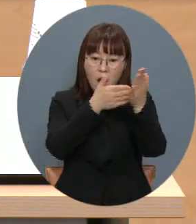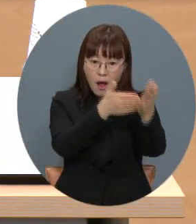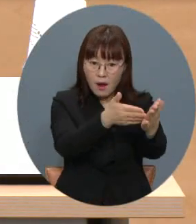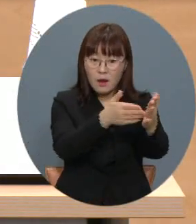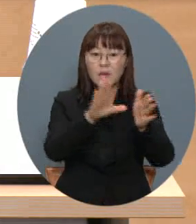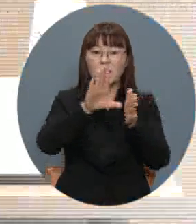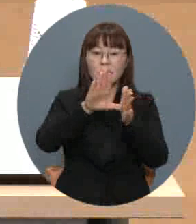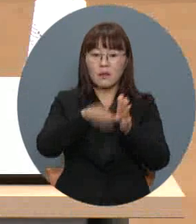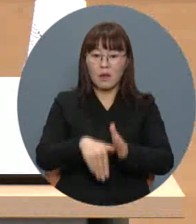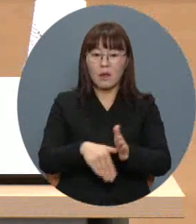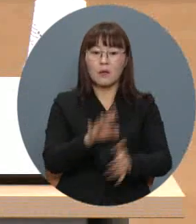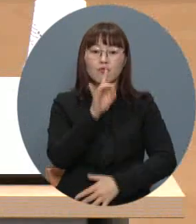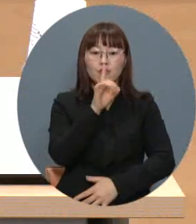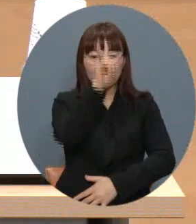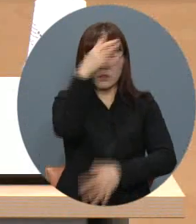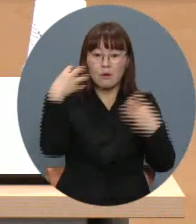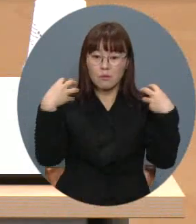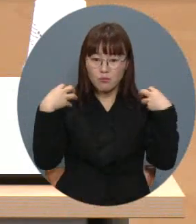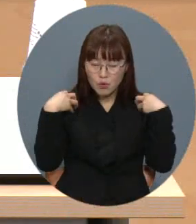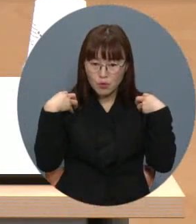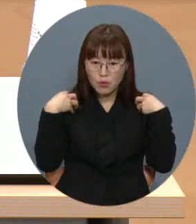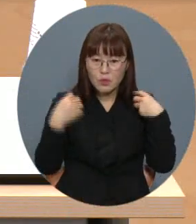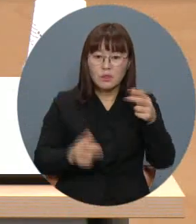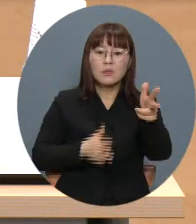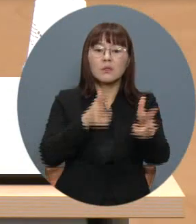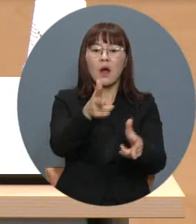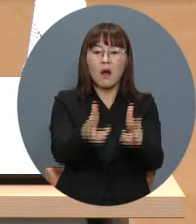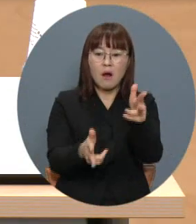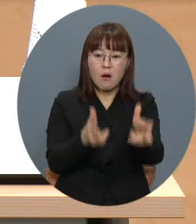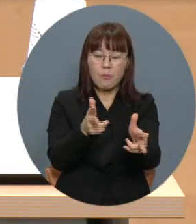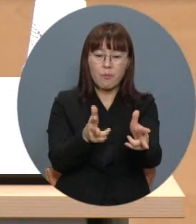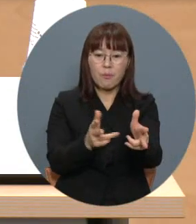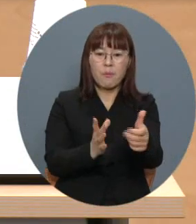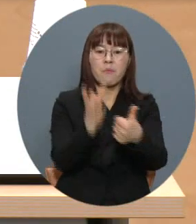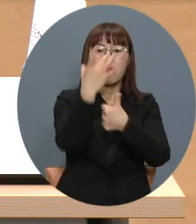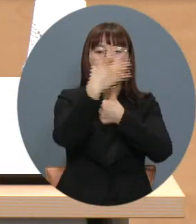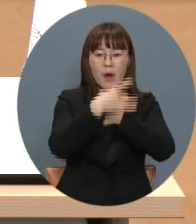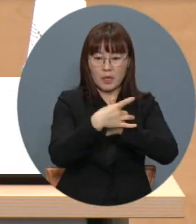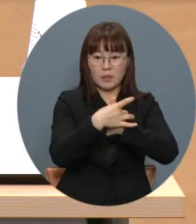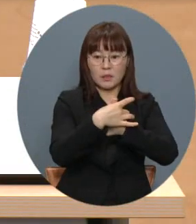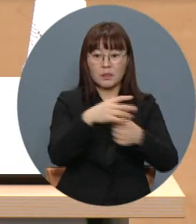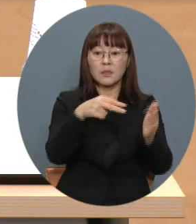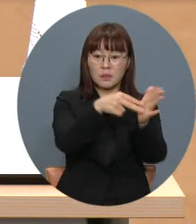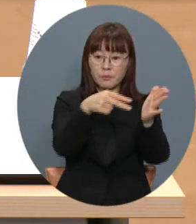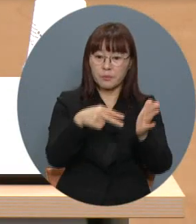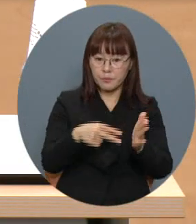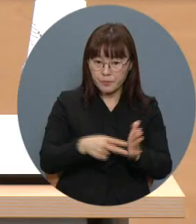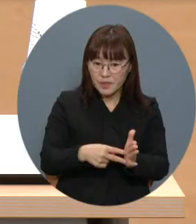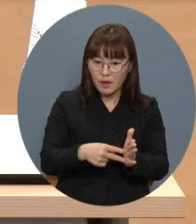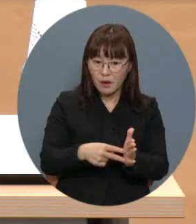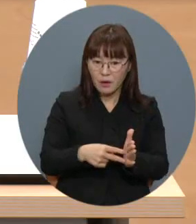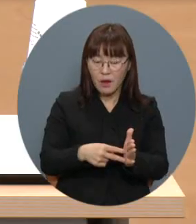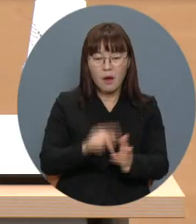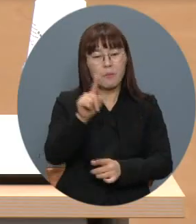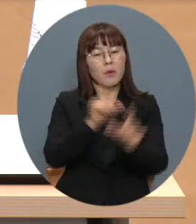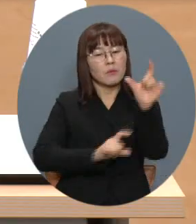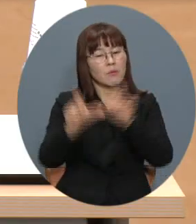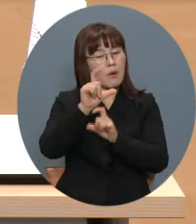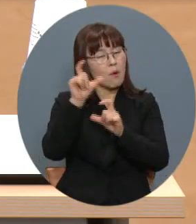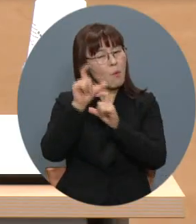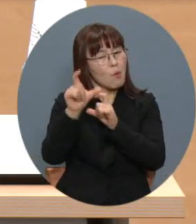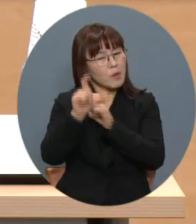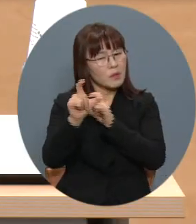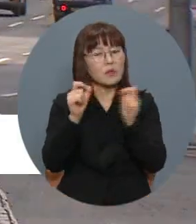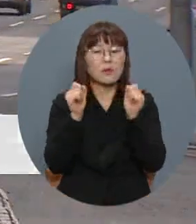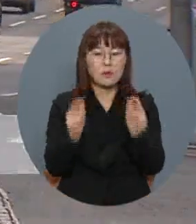할 경우에 중앙정부라든지 이 사업을 중립장에서는 어느 한번더 생각할